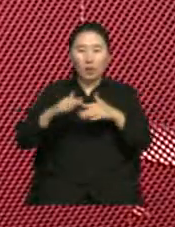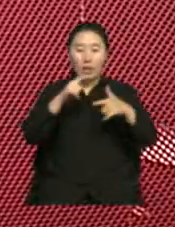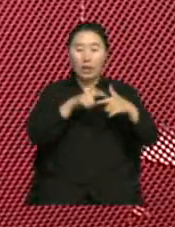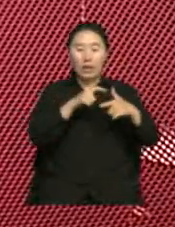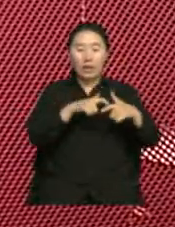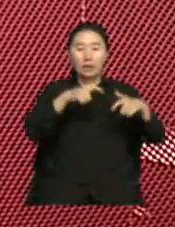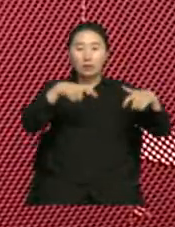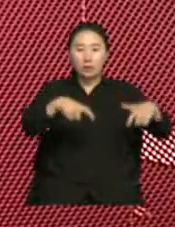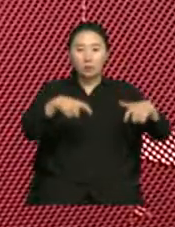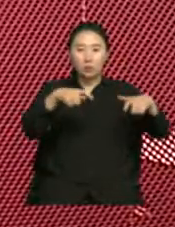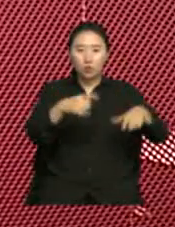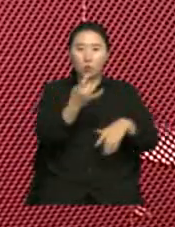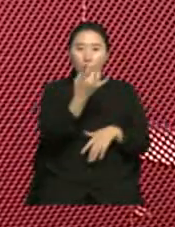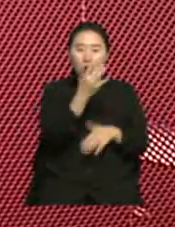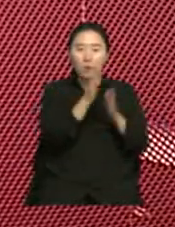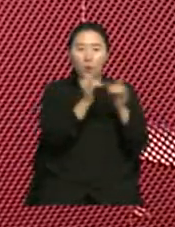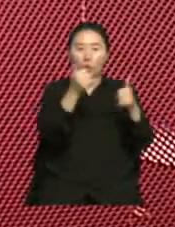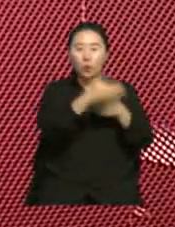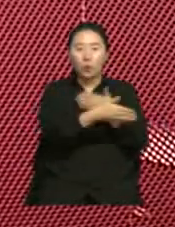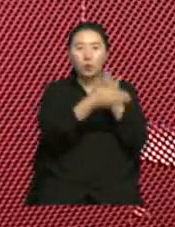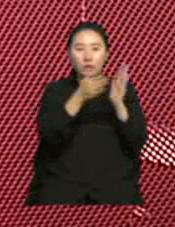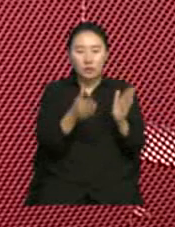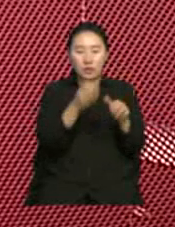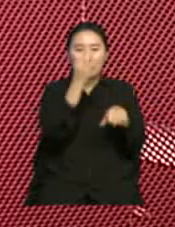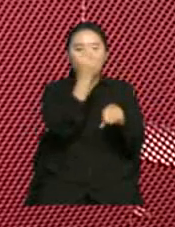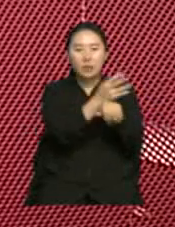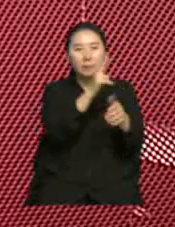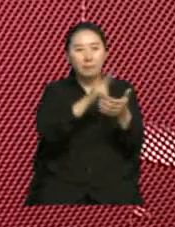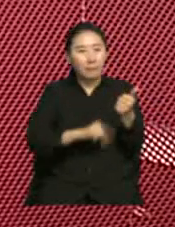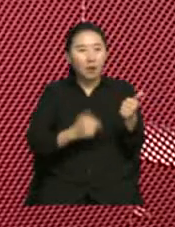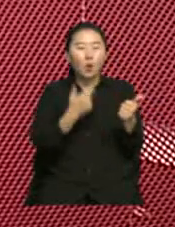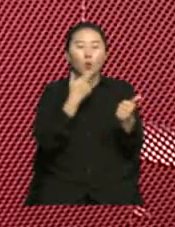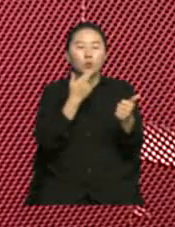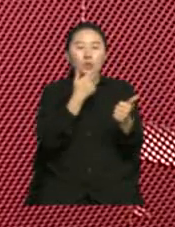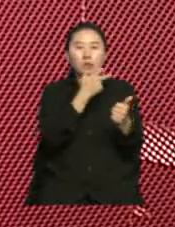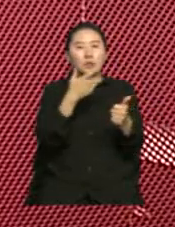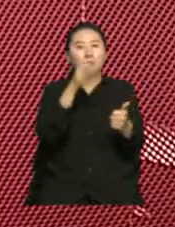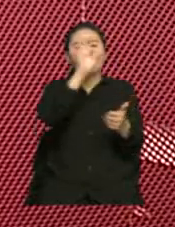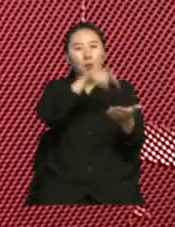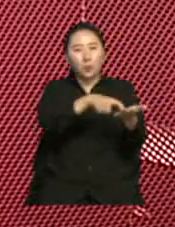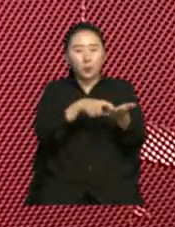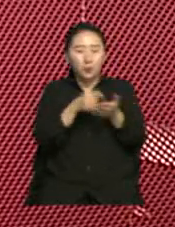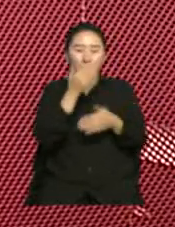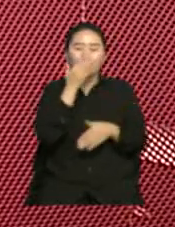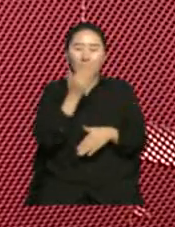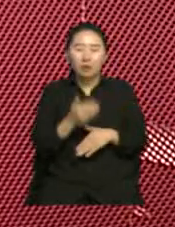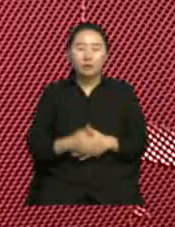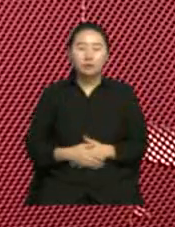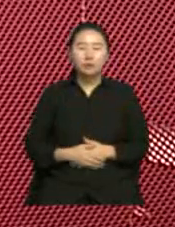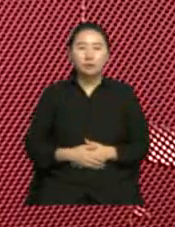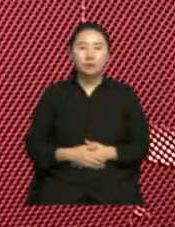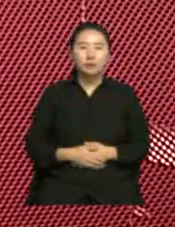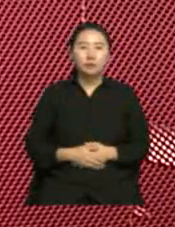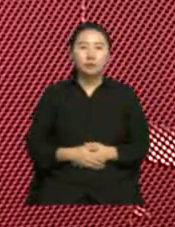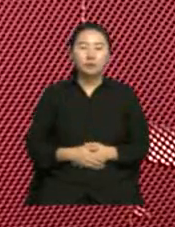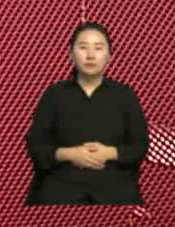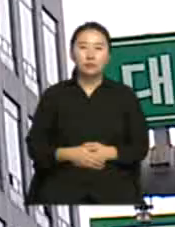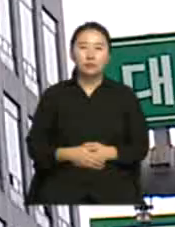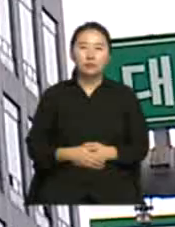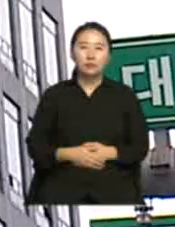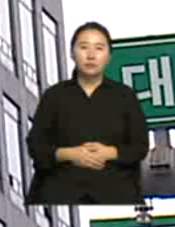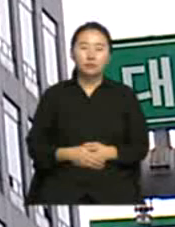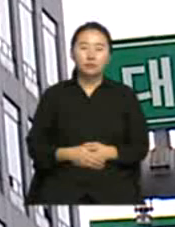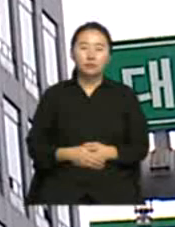있는 그 기존의 본사를 매각하거나 이래서 큰 비용 절감을 할 수 있는 그런 좋은 효과가 있을 것